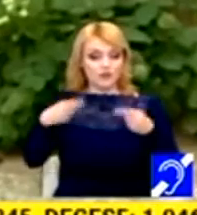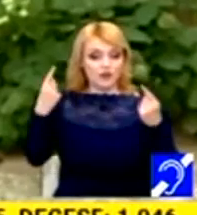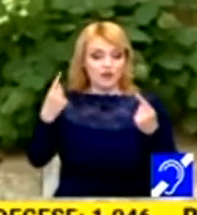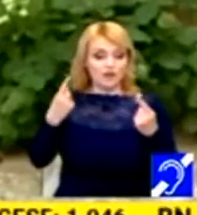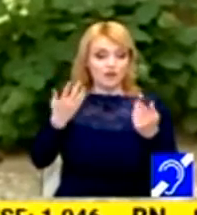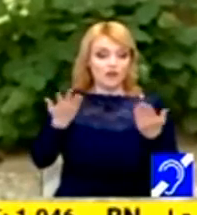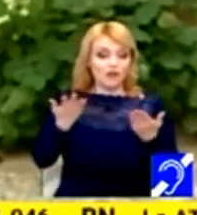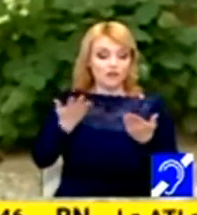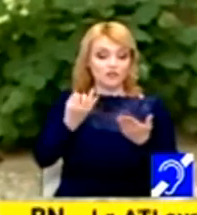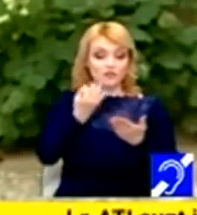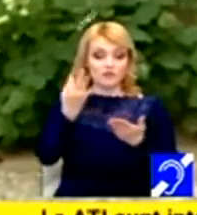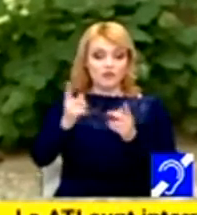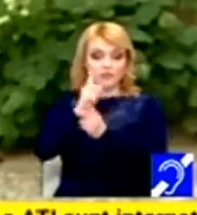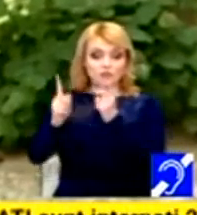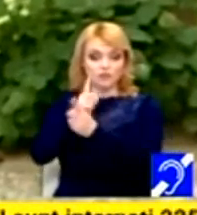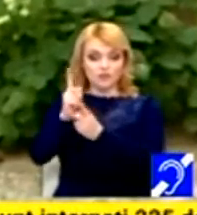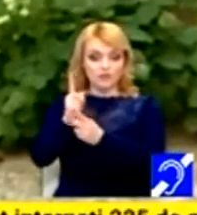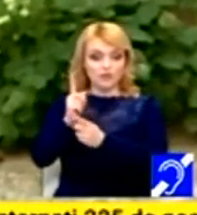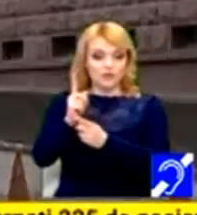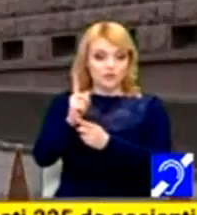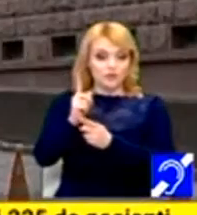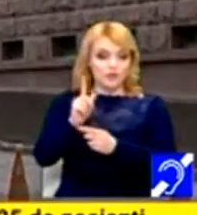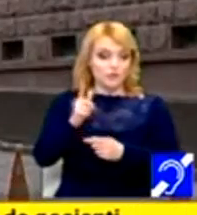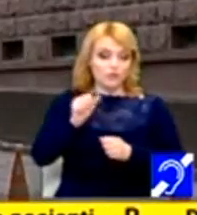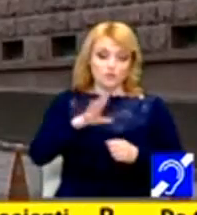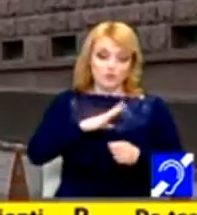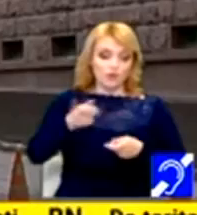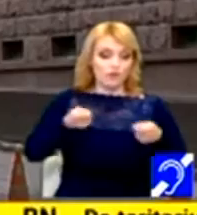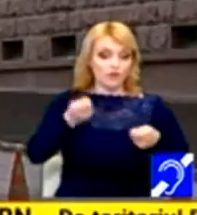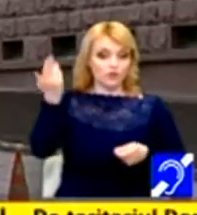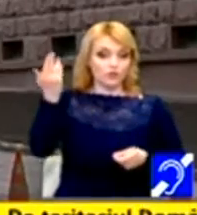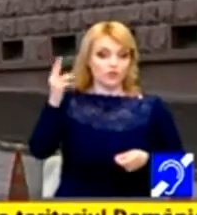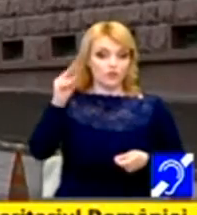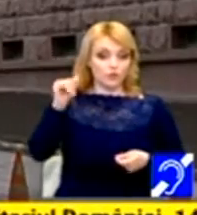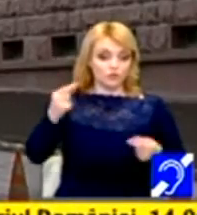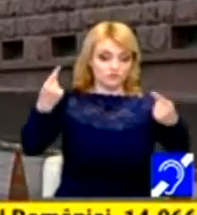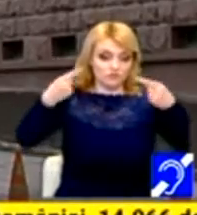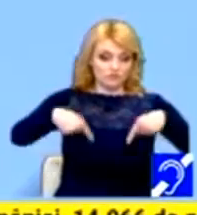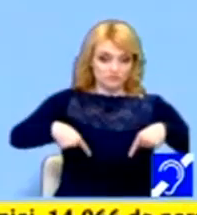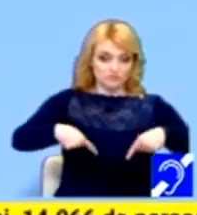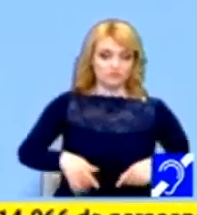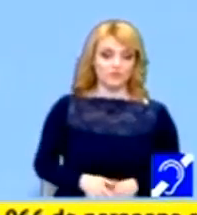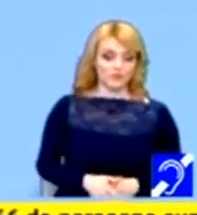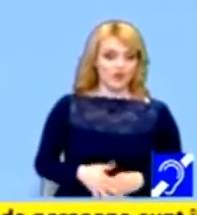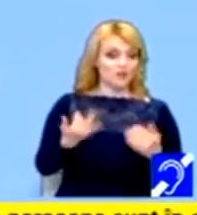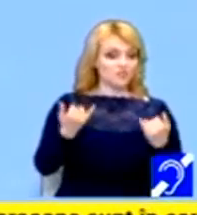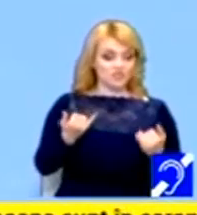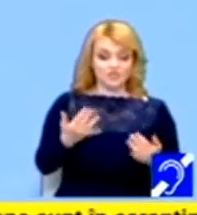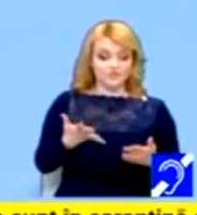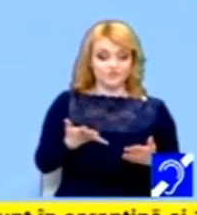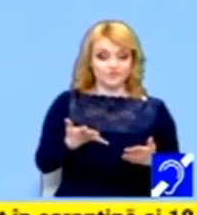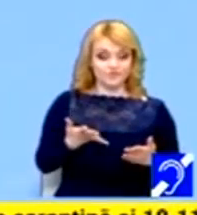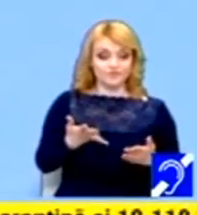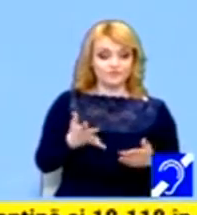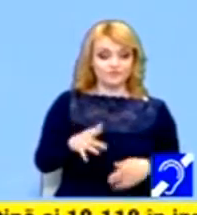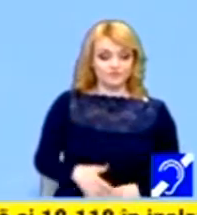premizele ca guvernul Chicu să cadă. Analiștii susțin că opoziția parlamentară este foarte divizată, iar căderea guvernului ar fi